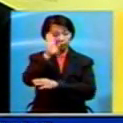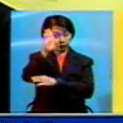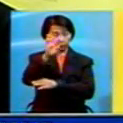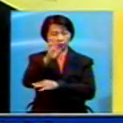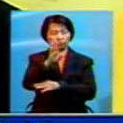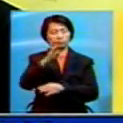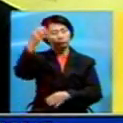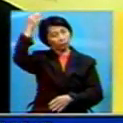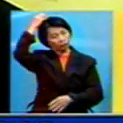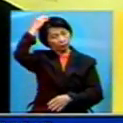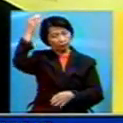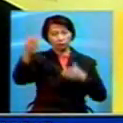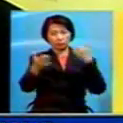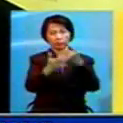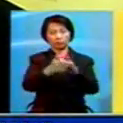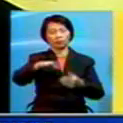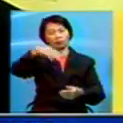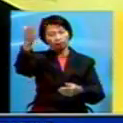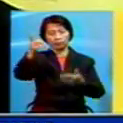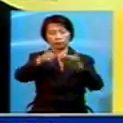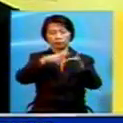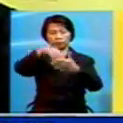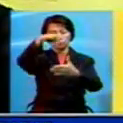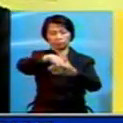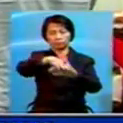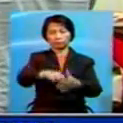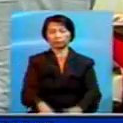Selangor until the next general